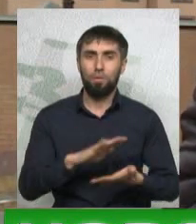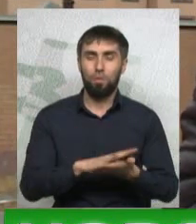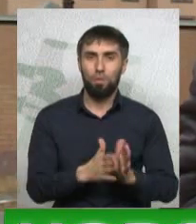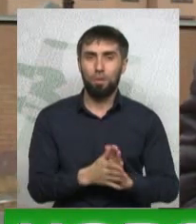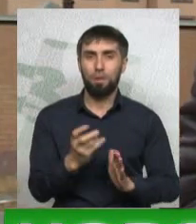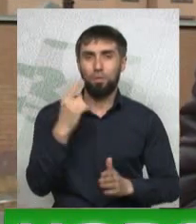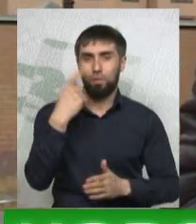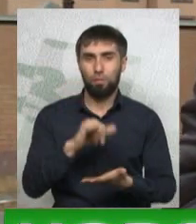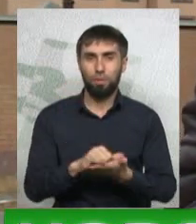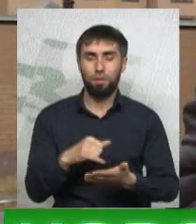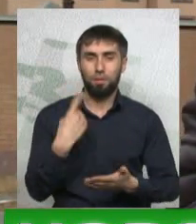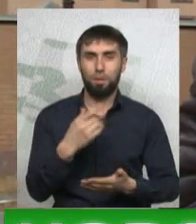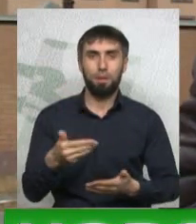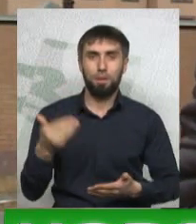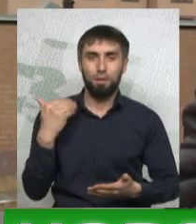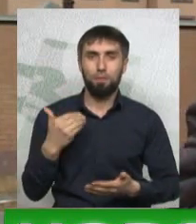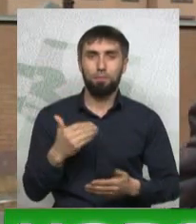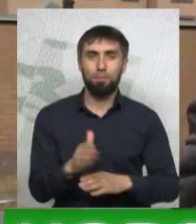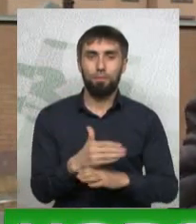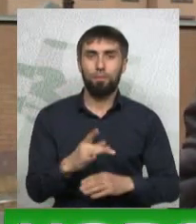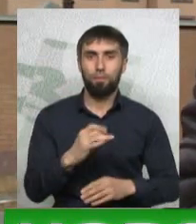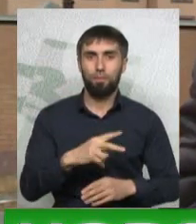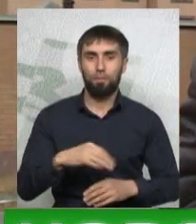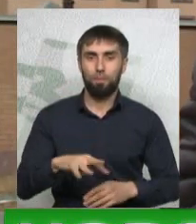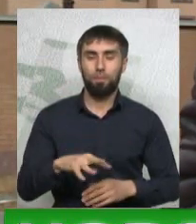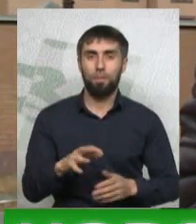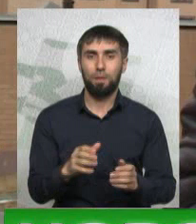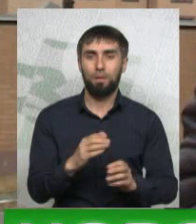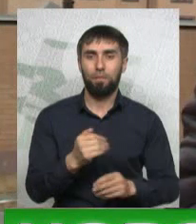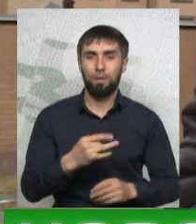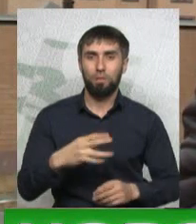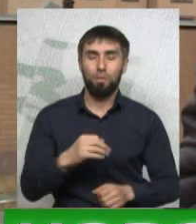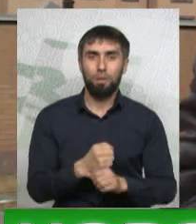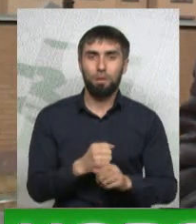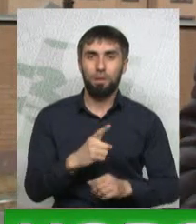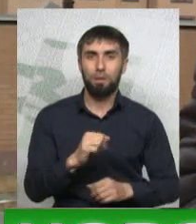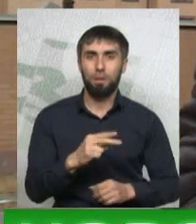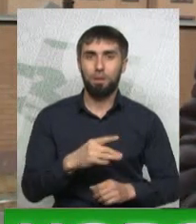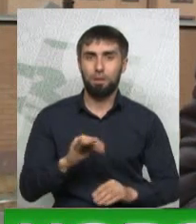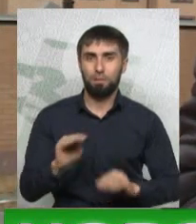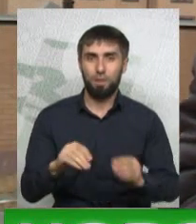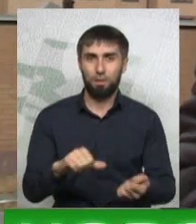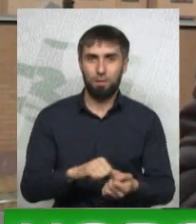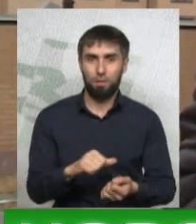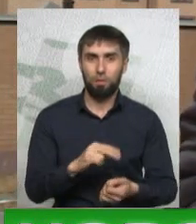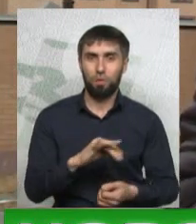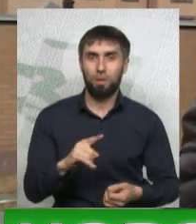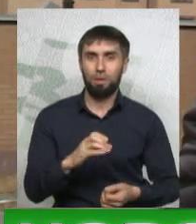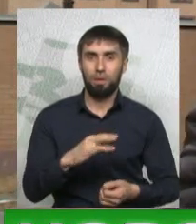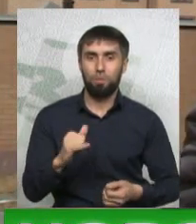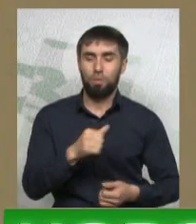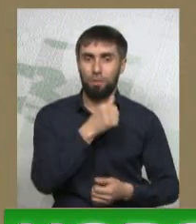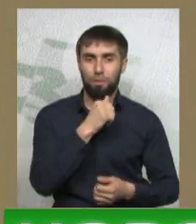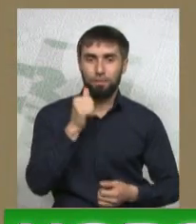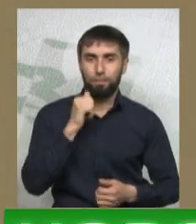неустановленными лицами, согласно заранее распределенным ролям». Уло Файзулло осуществлял закладки наркотических средств через систему